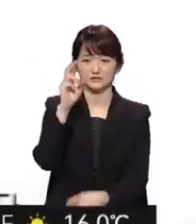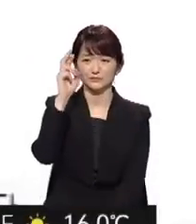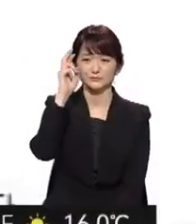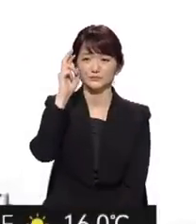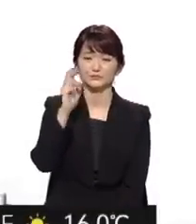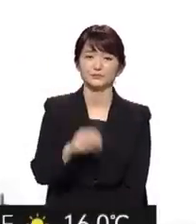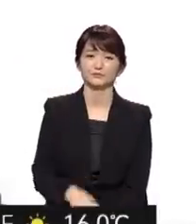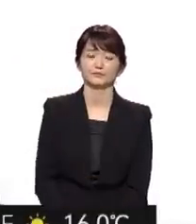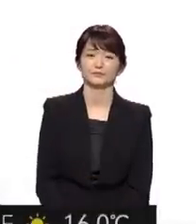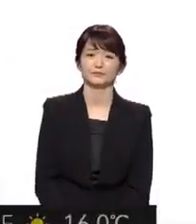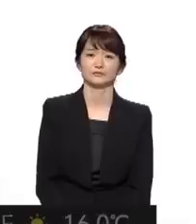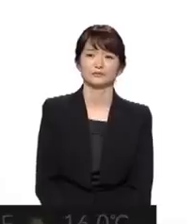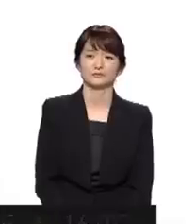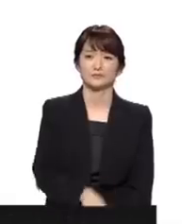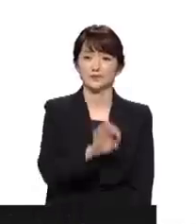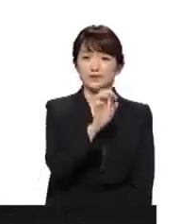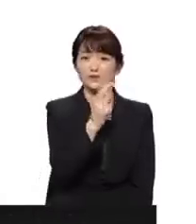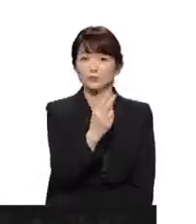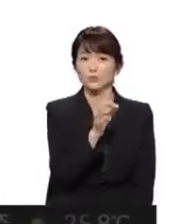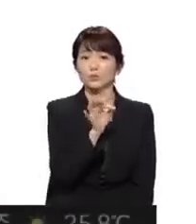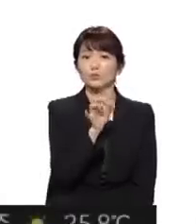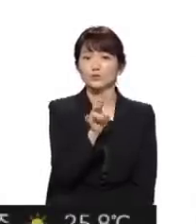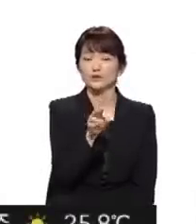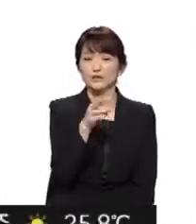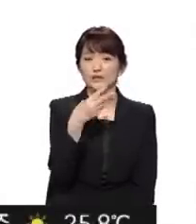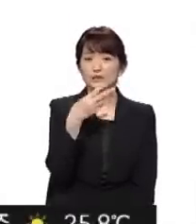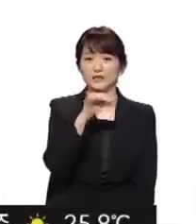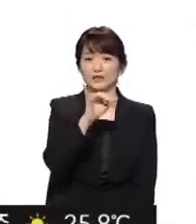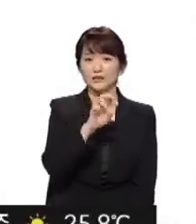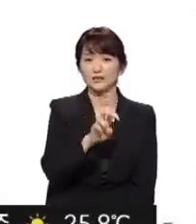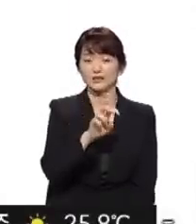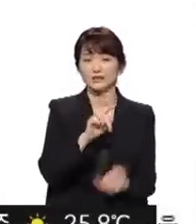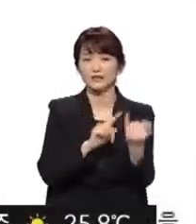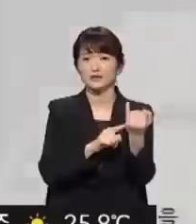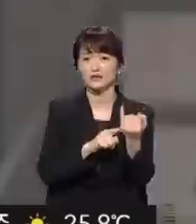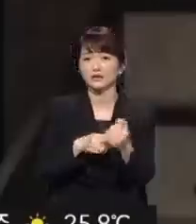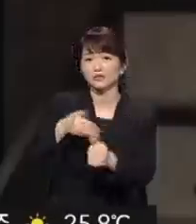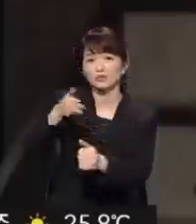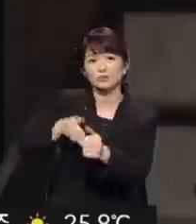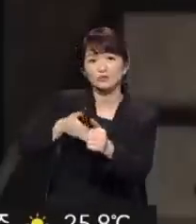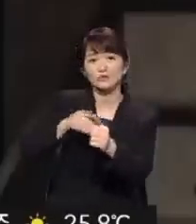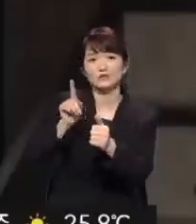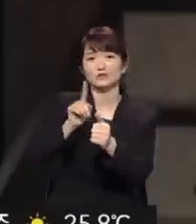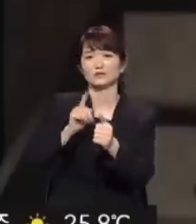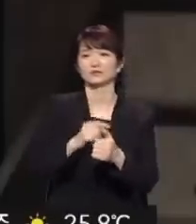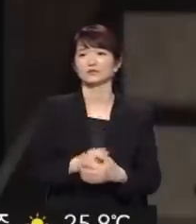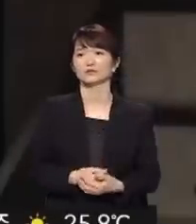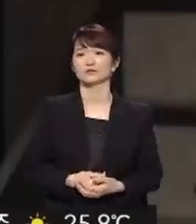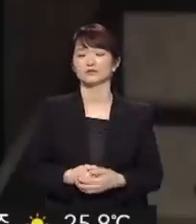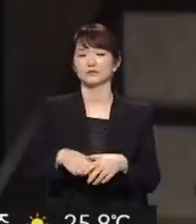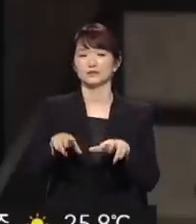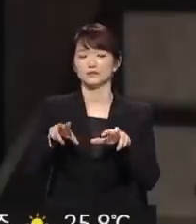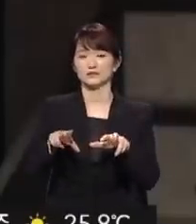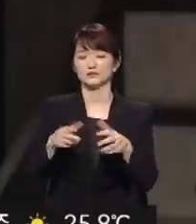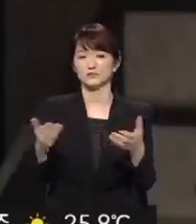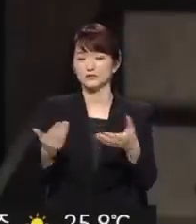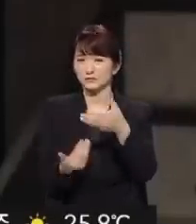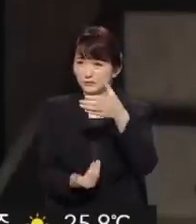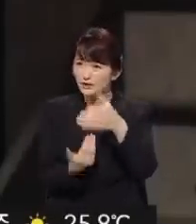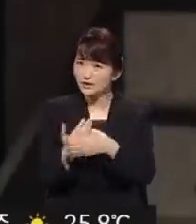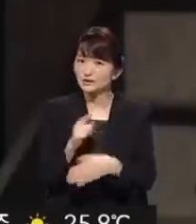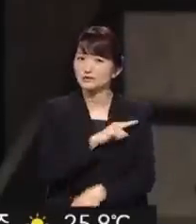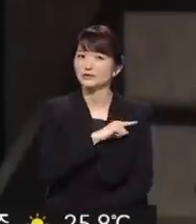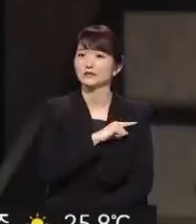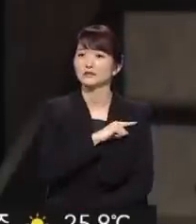하고요. 그래서 이제 이 표예림 씨 같은 경우가 이제 당부를 한 것이 또 하나 있는데 지금 이런 일이 발생이 되면